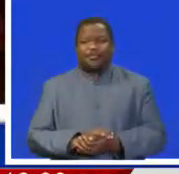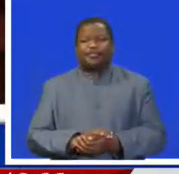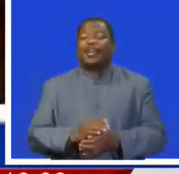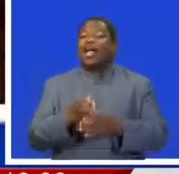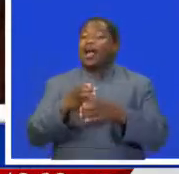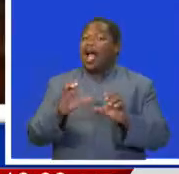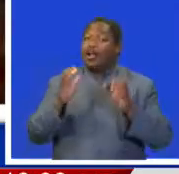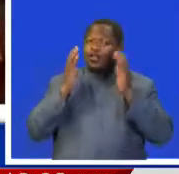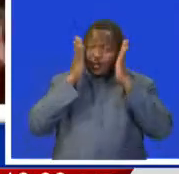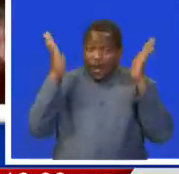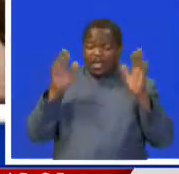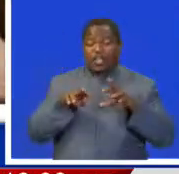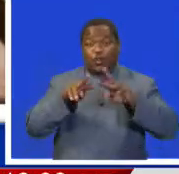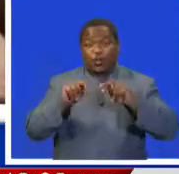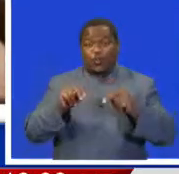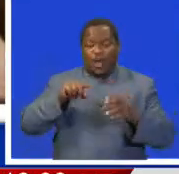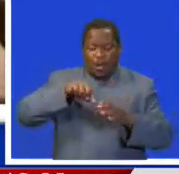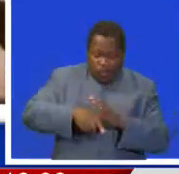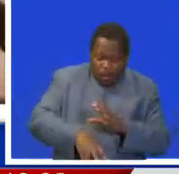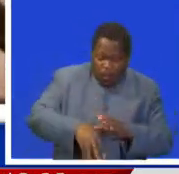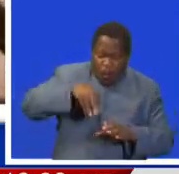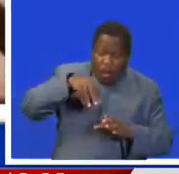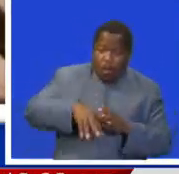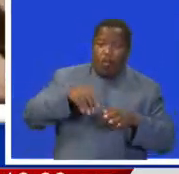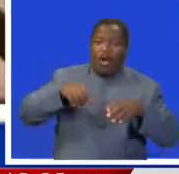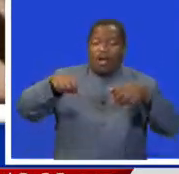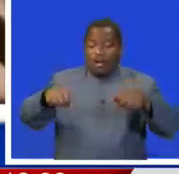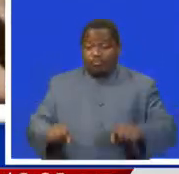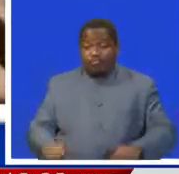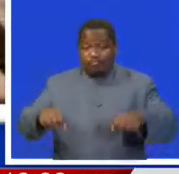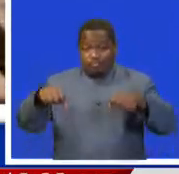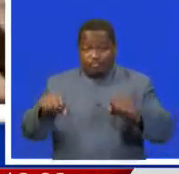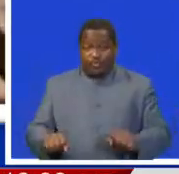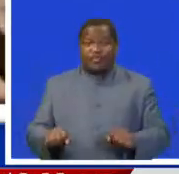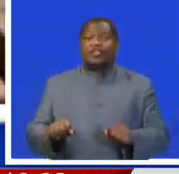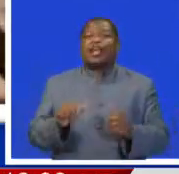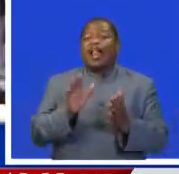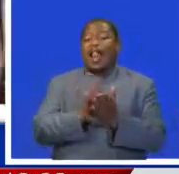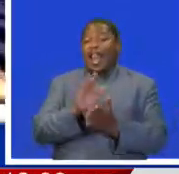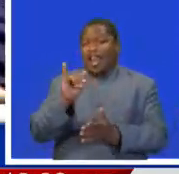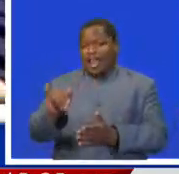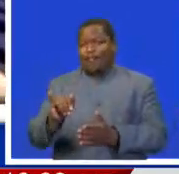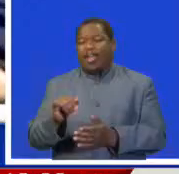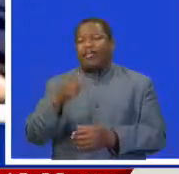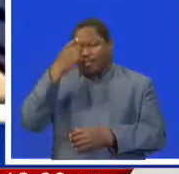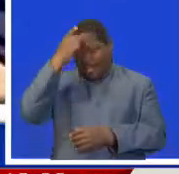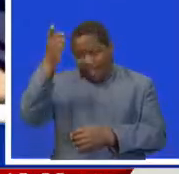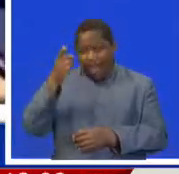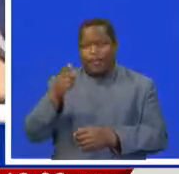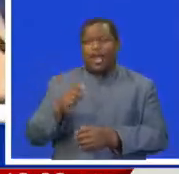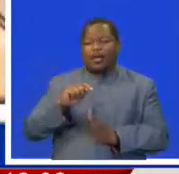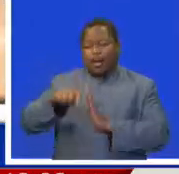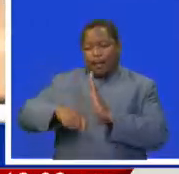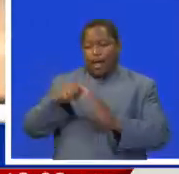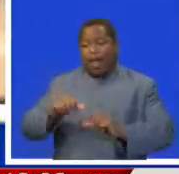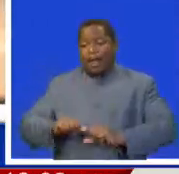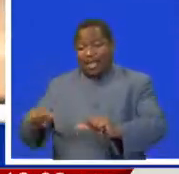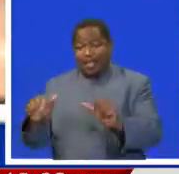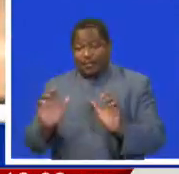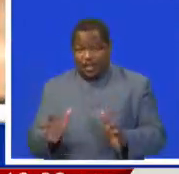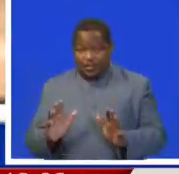eveni wavusa letingamashumi lamabili nesithupha. Kanti-ke maswati lata uthola imandla lahlobile alinganiselwa ku-14,000